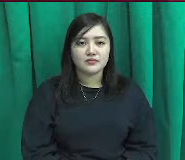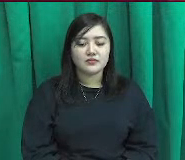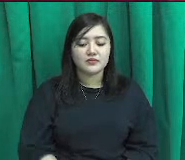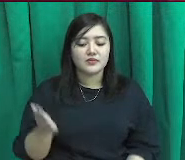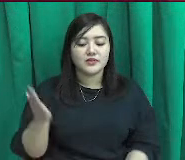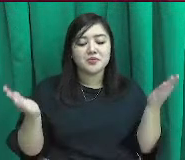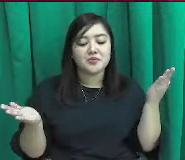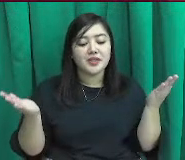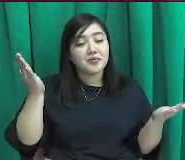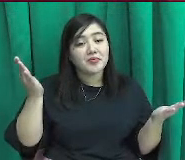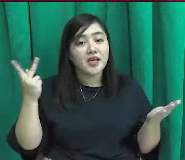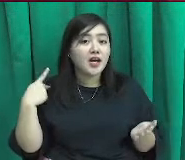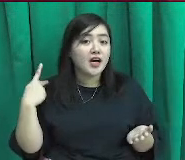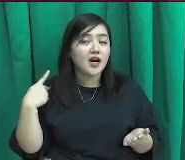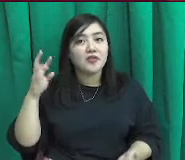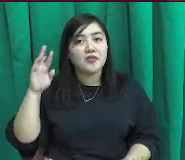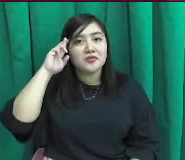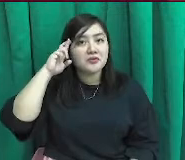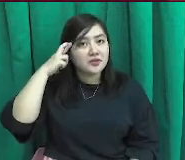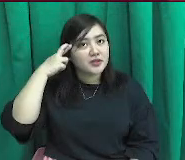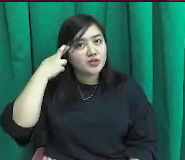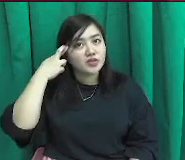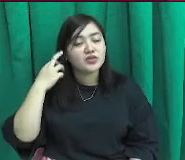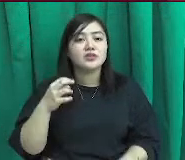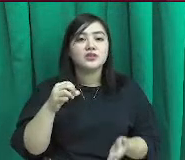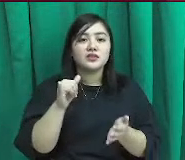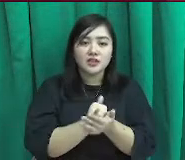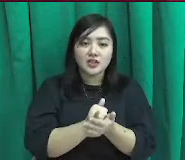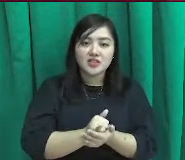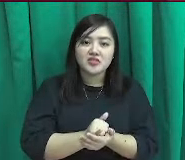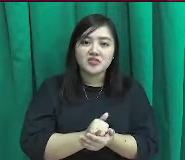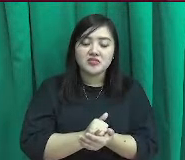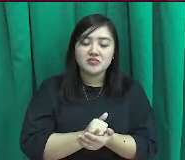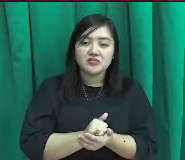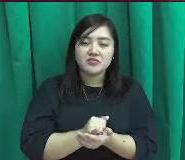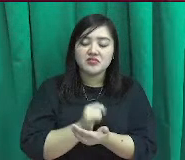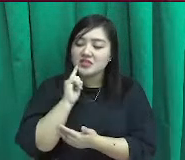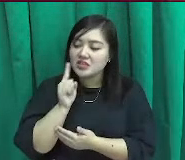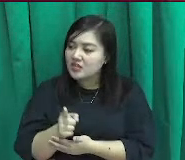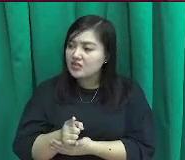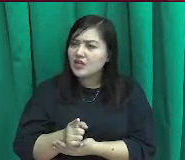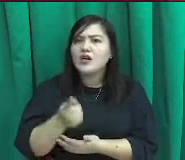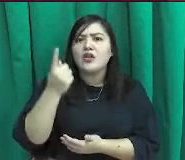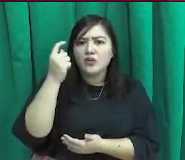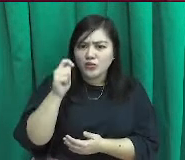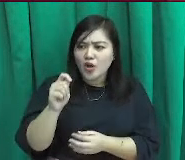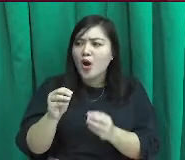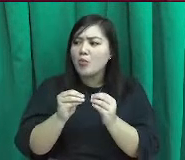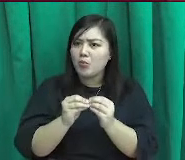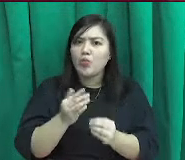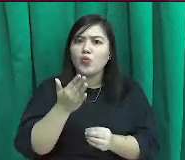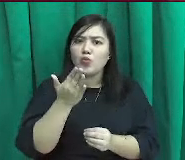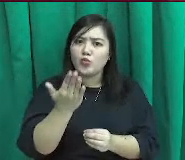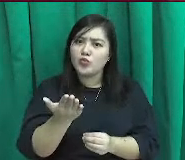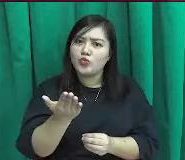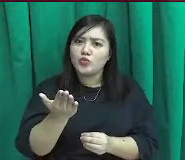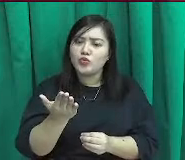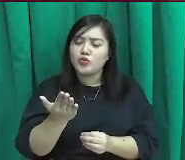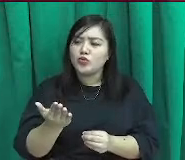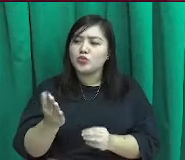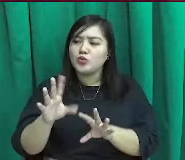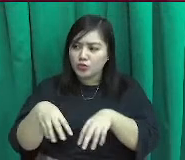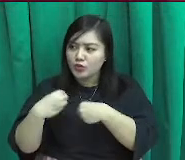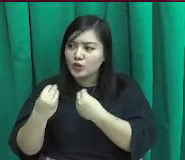mga reasons na lumalabas na, eh, kasi pag damor na hinigpitan mo yan, damor na magkakawala yan. Damor na magpupumiglas